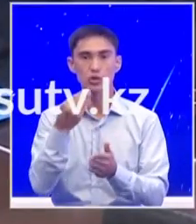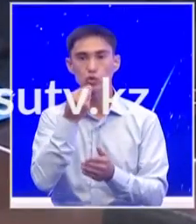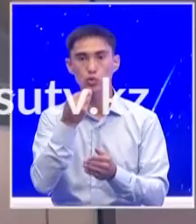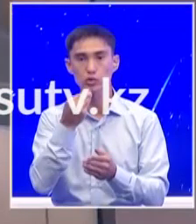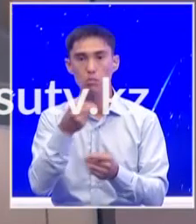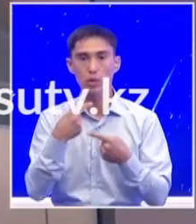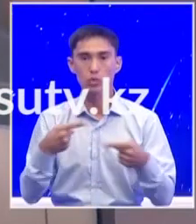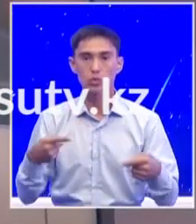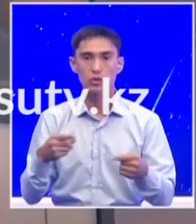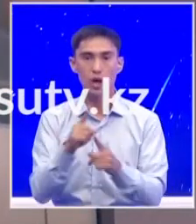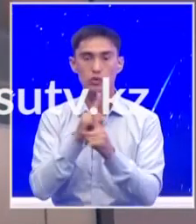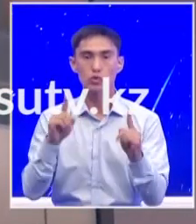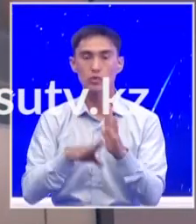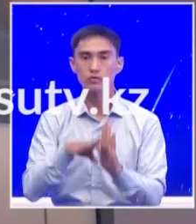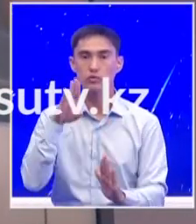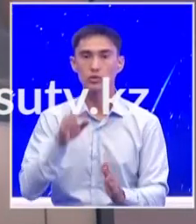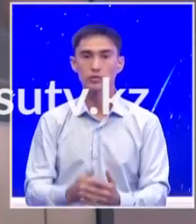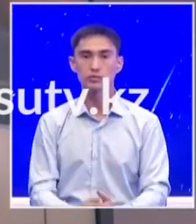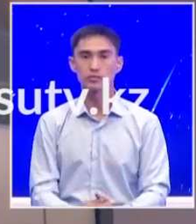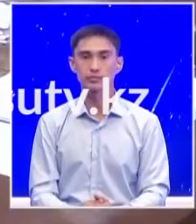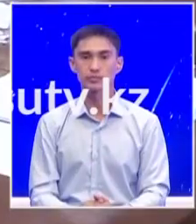продукты здесь особенно взлетные.